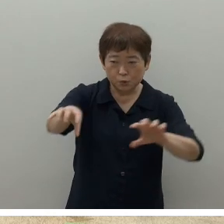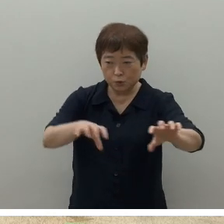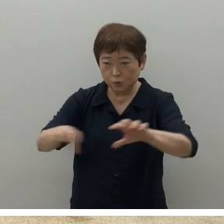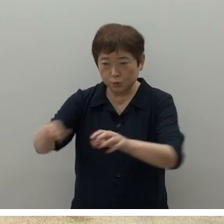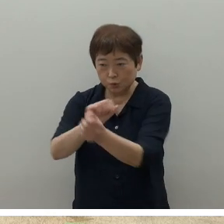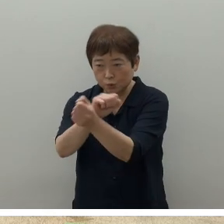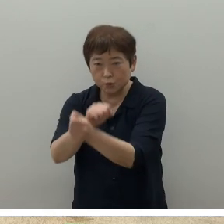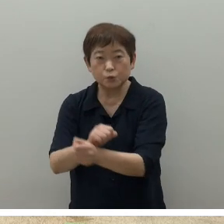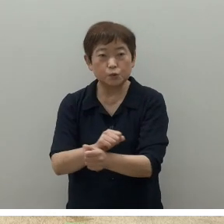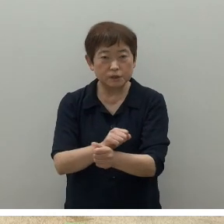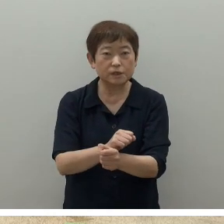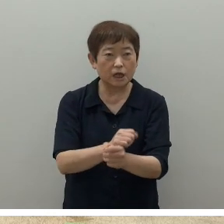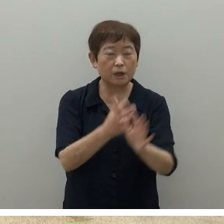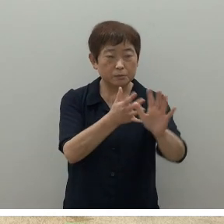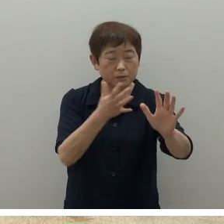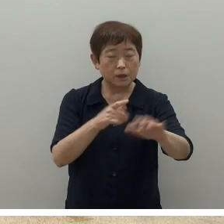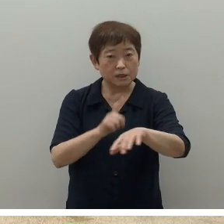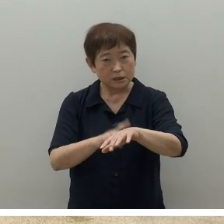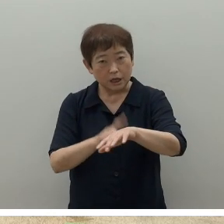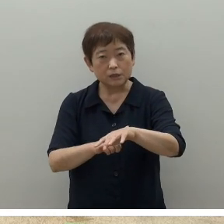げてきたというのが、まあ、実態です。